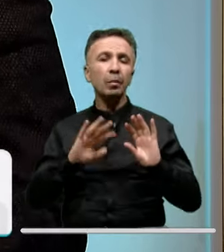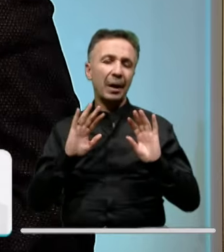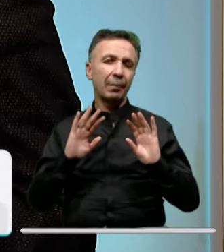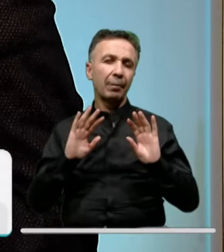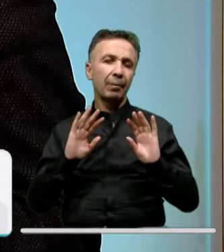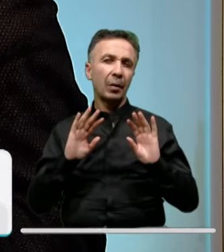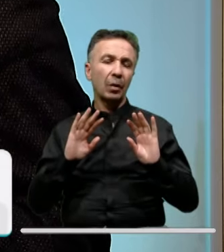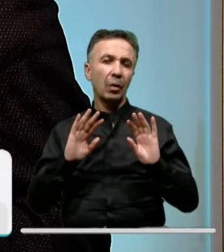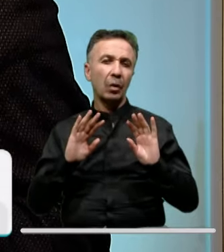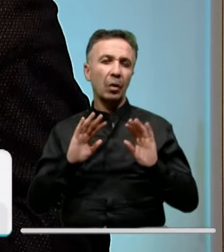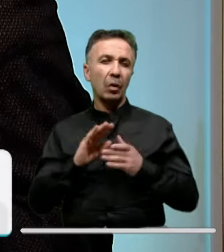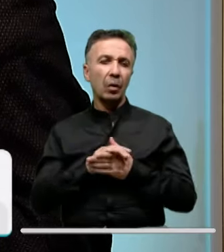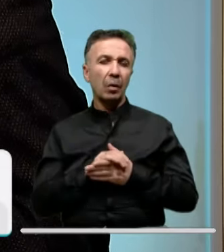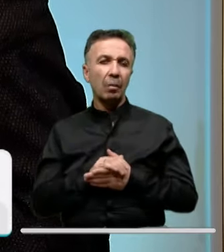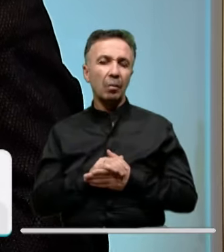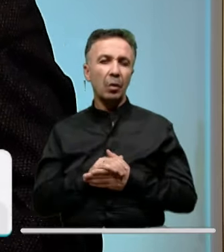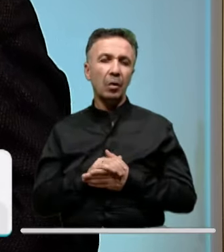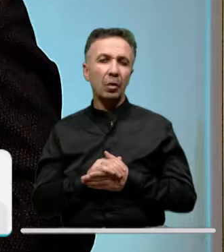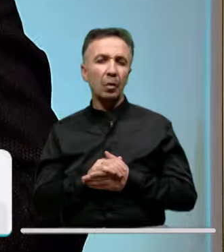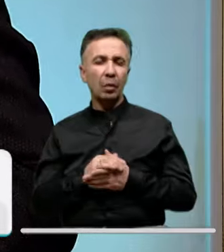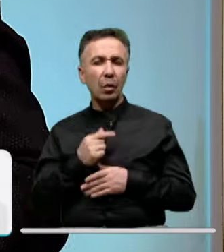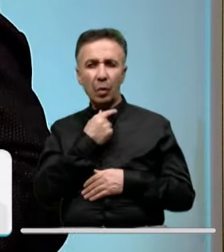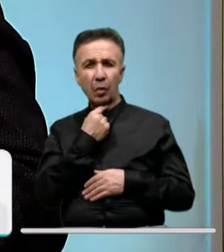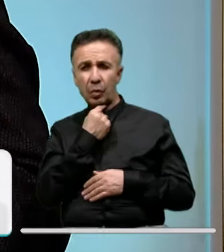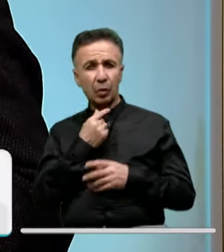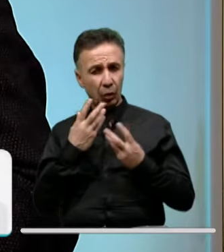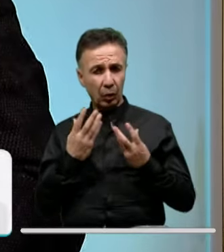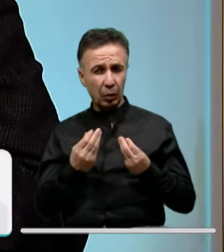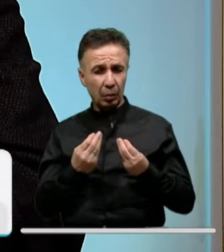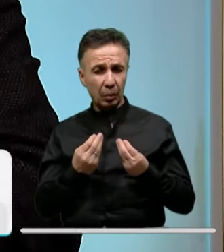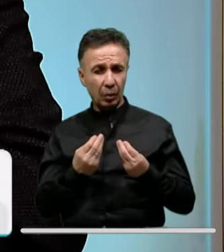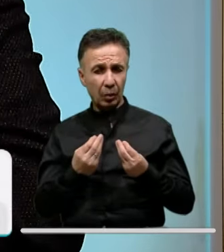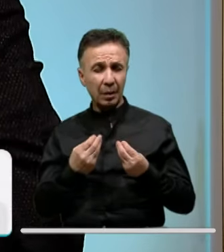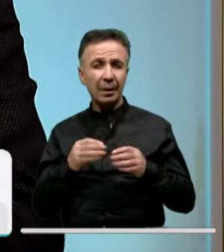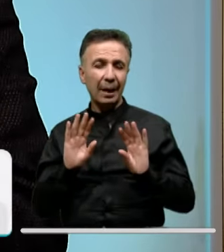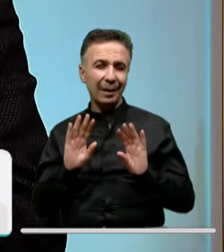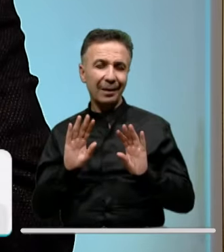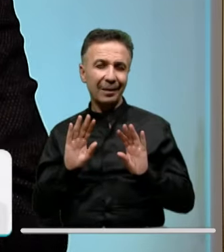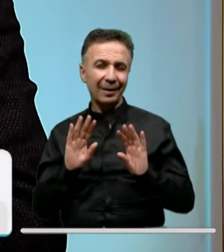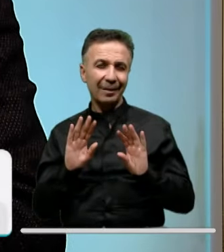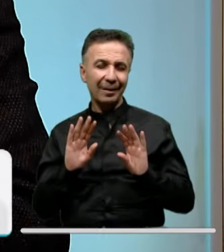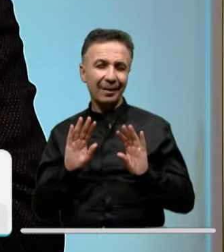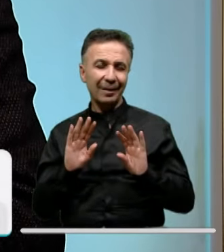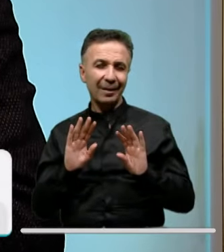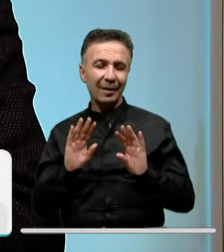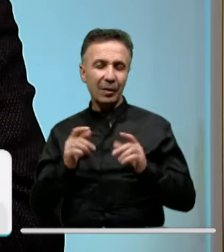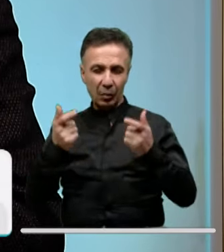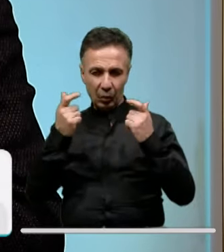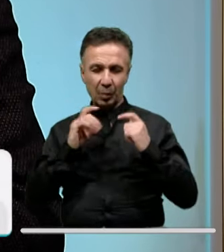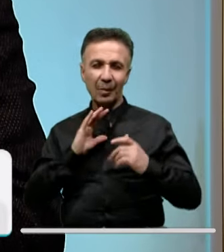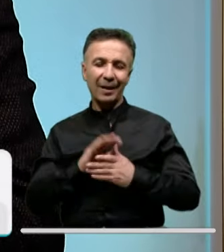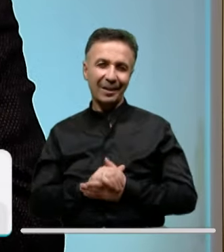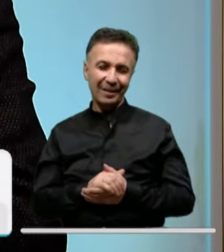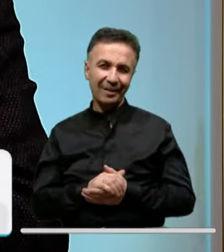Bu meşru mazeretler içerisinde mi, değil mi? Değil. Önce ona bakacağız. Değilse o zaman ne yapıyoruz? Bizi ciddi anlamda mesuliyet altına